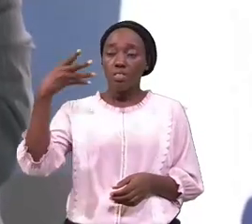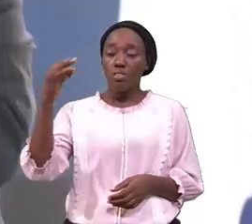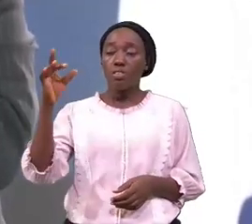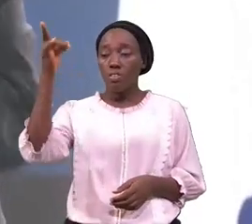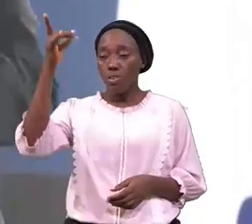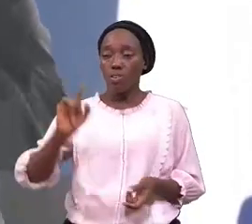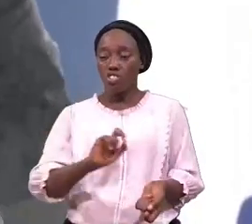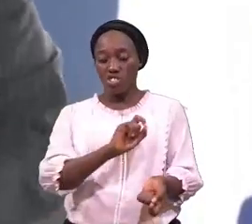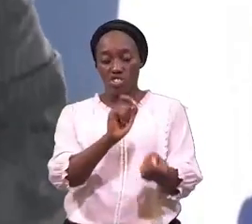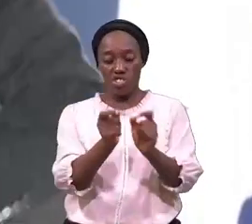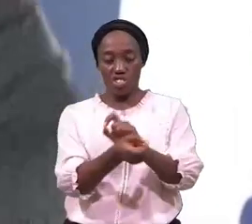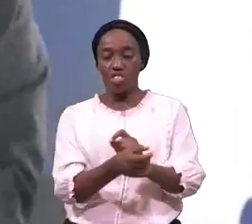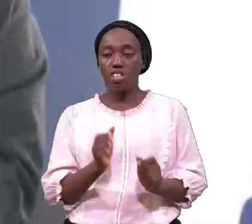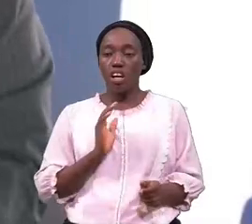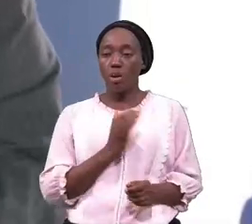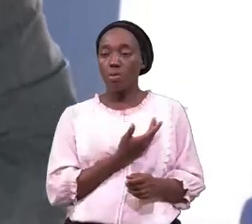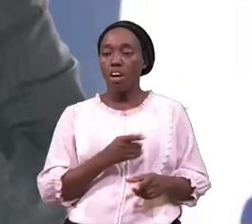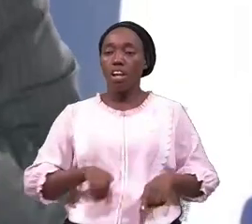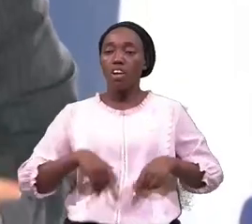transforme nos vies.